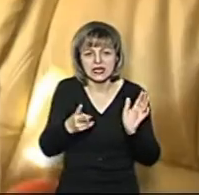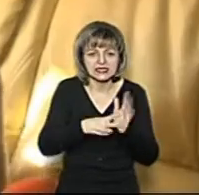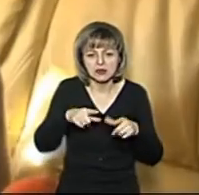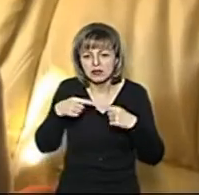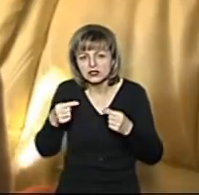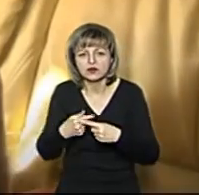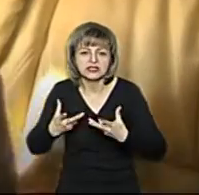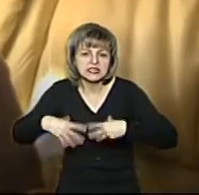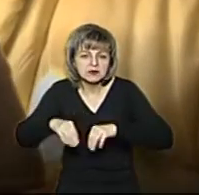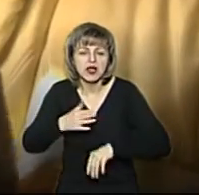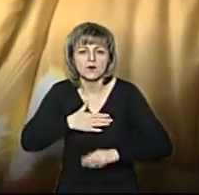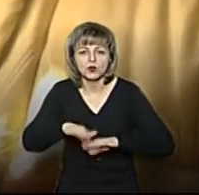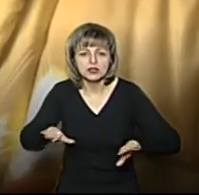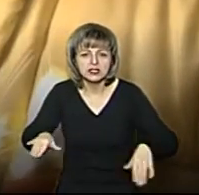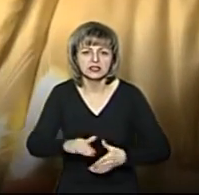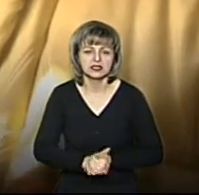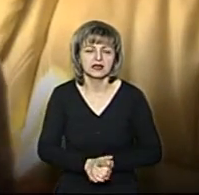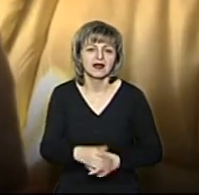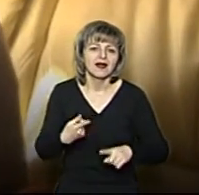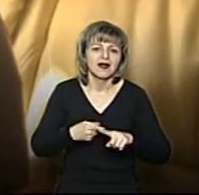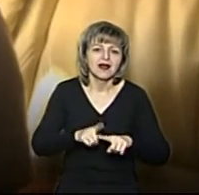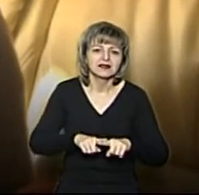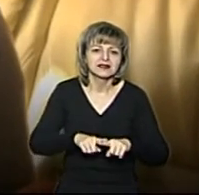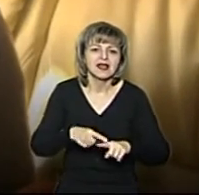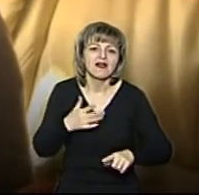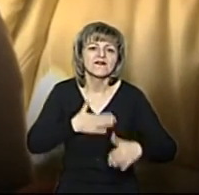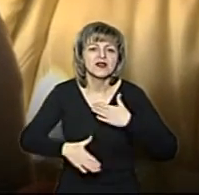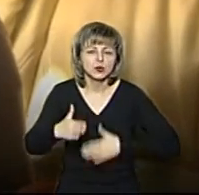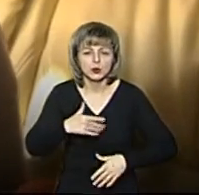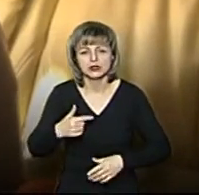діти. Теж така моя творча віддушина, я собі малюю.